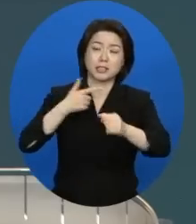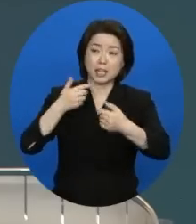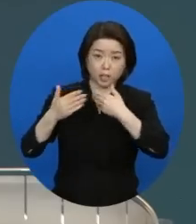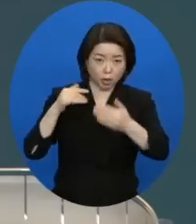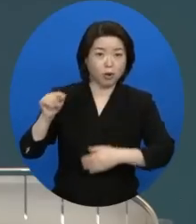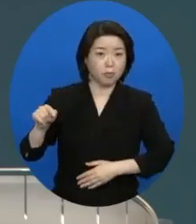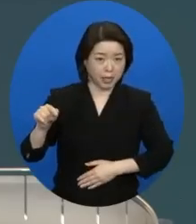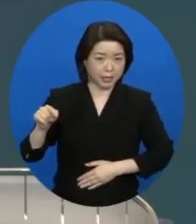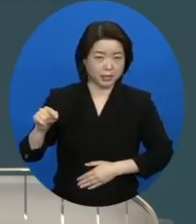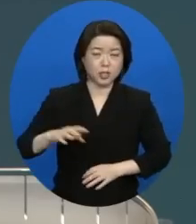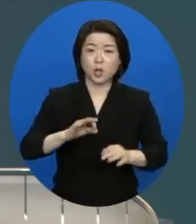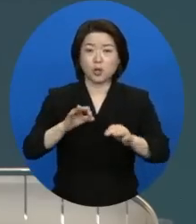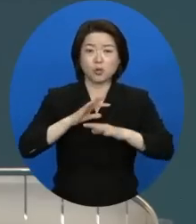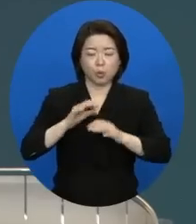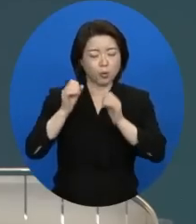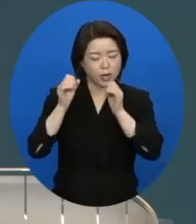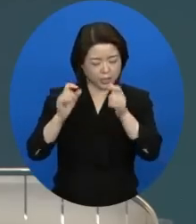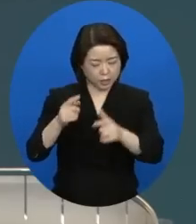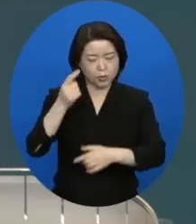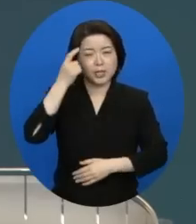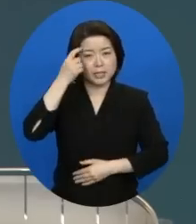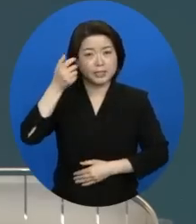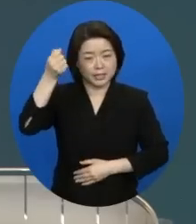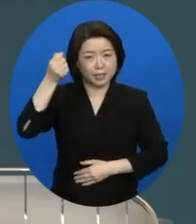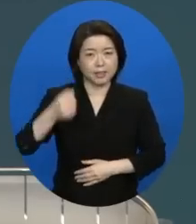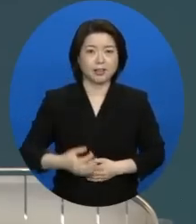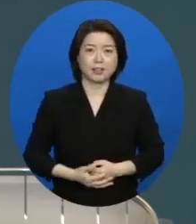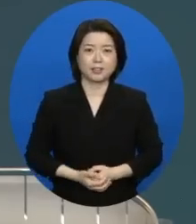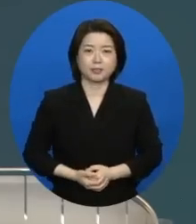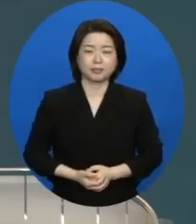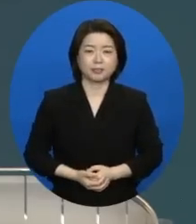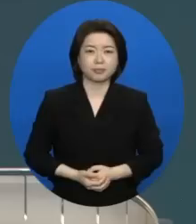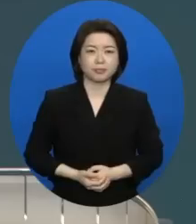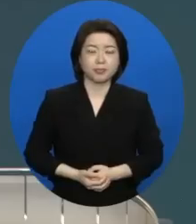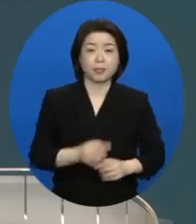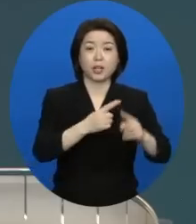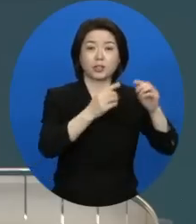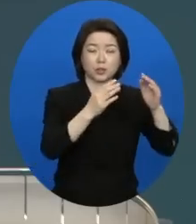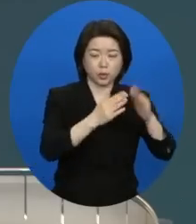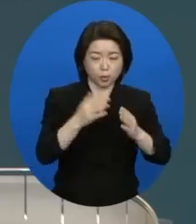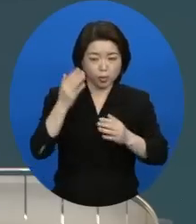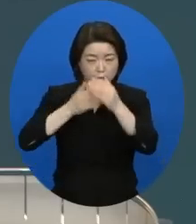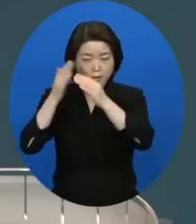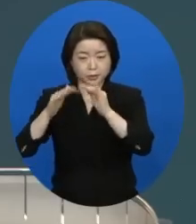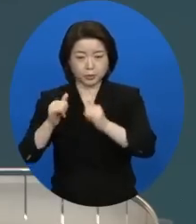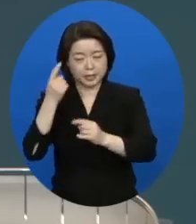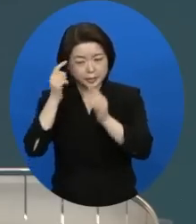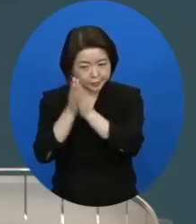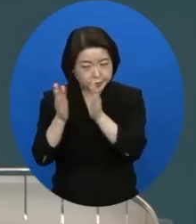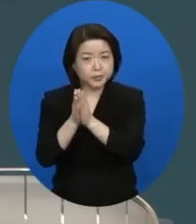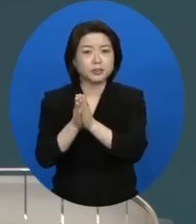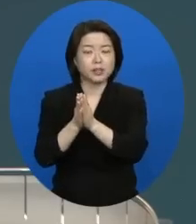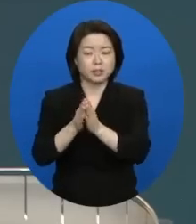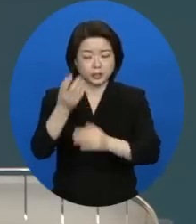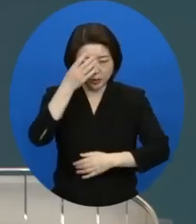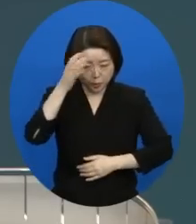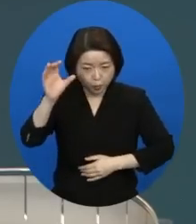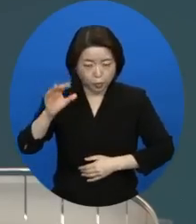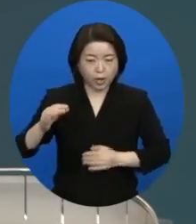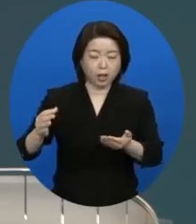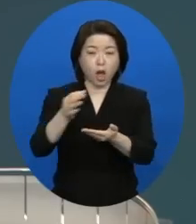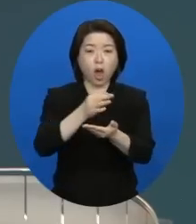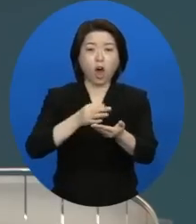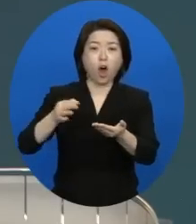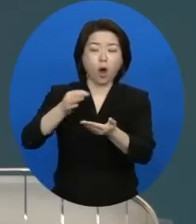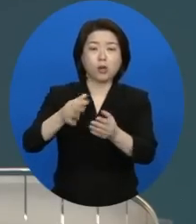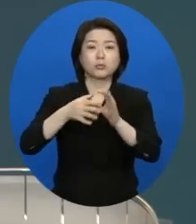경험하는 놀라운 기회라고 생각을 했어요. 교회와 성도들이 자발적으로 후원하는 헌금을 통하여